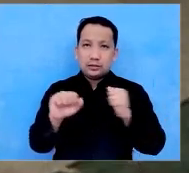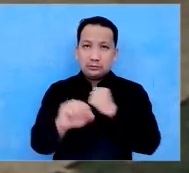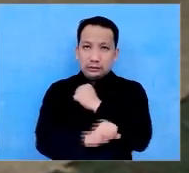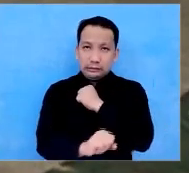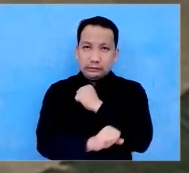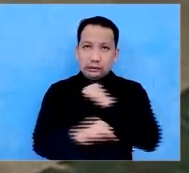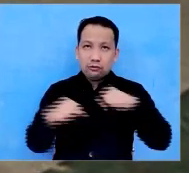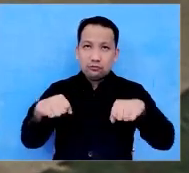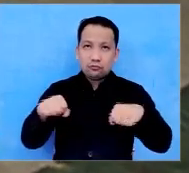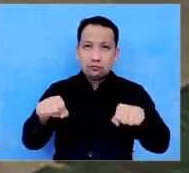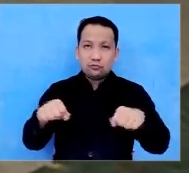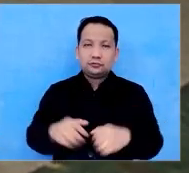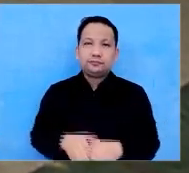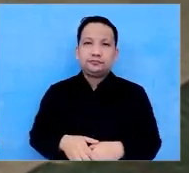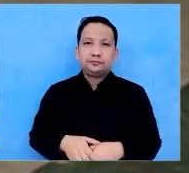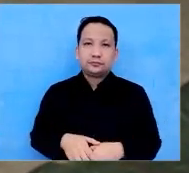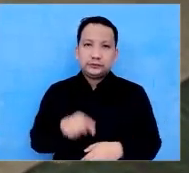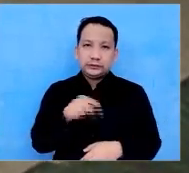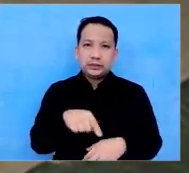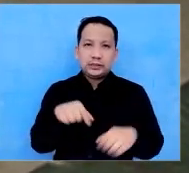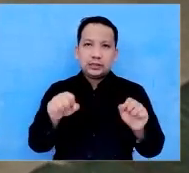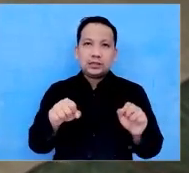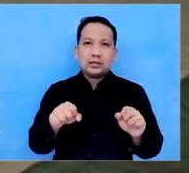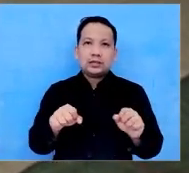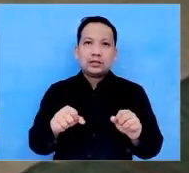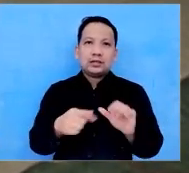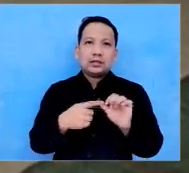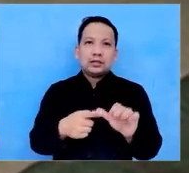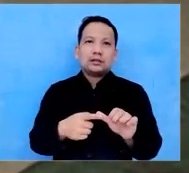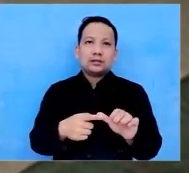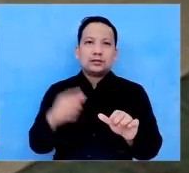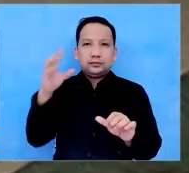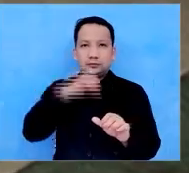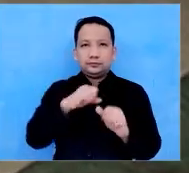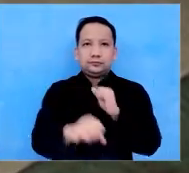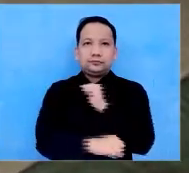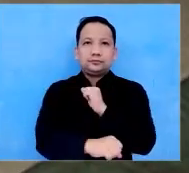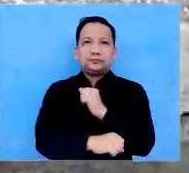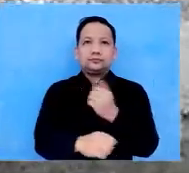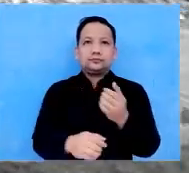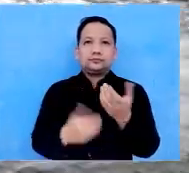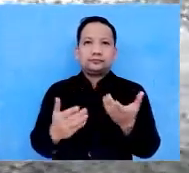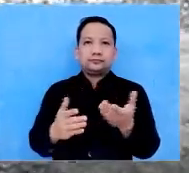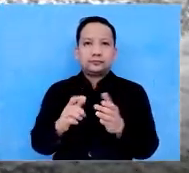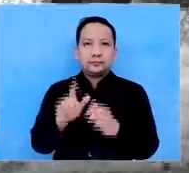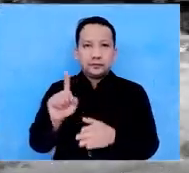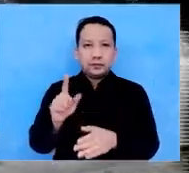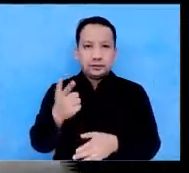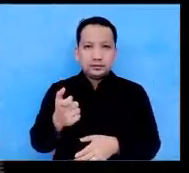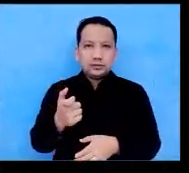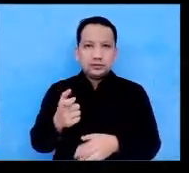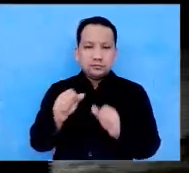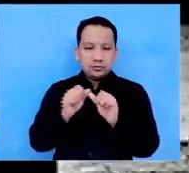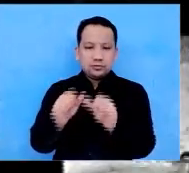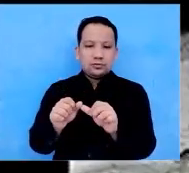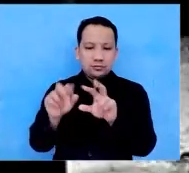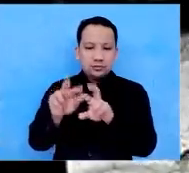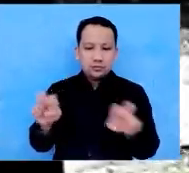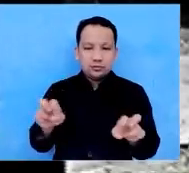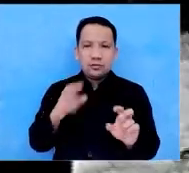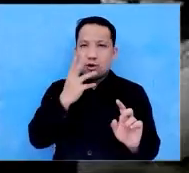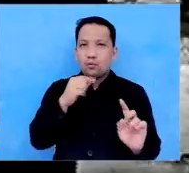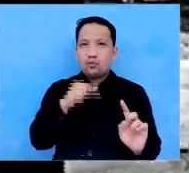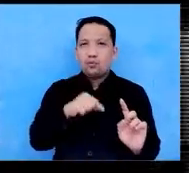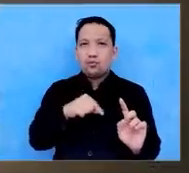motor. Nakuha mula sa lalaki ang isang motorsiklo na hinihinalang nakaw at isang baril. Patuloy ang investigasyon para matukoy ang